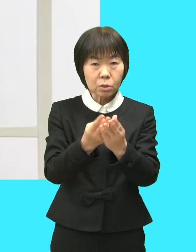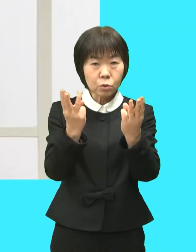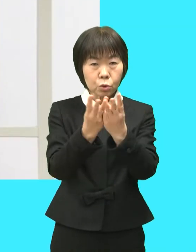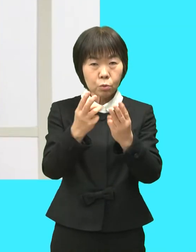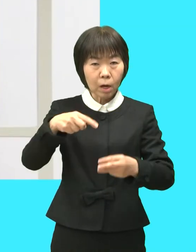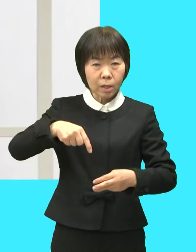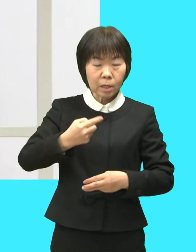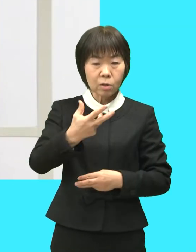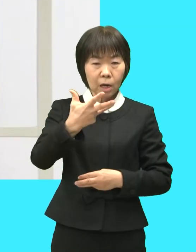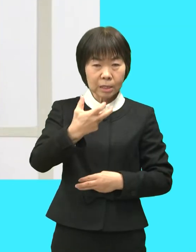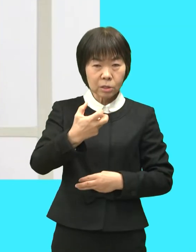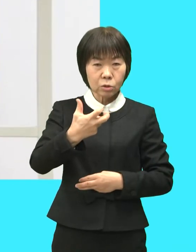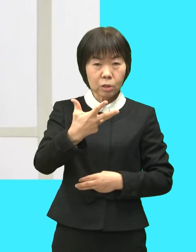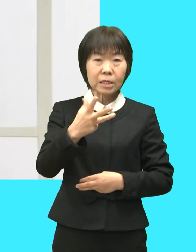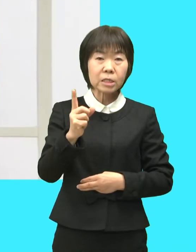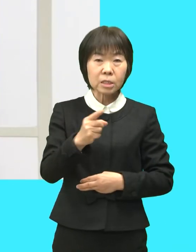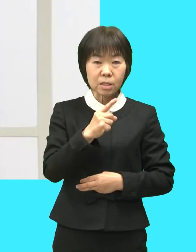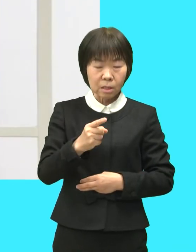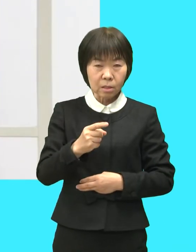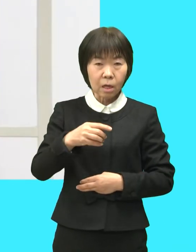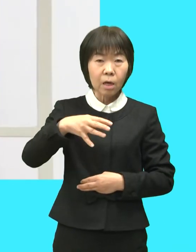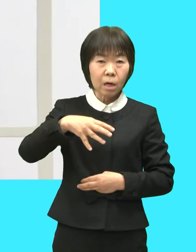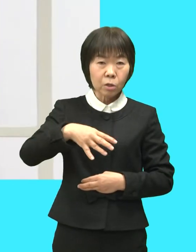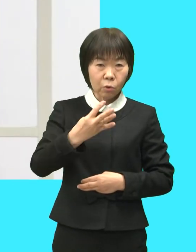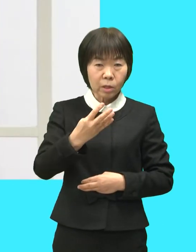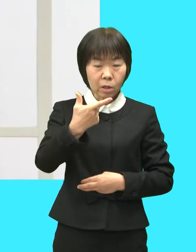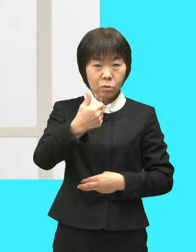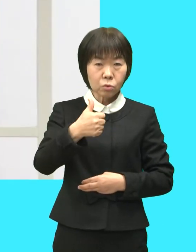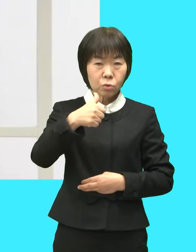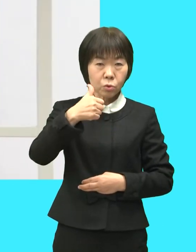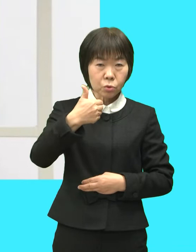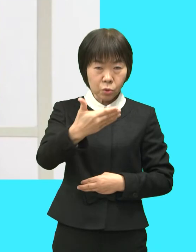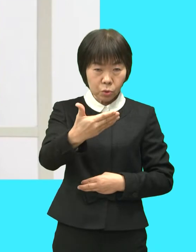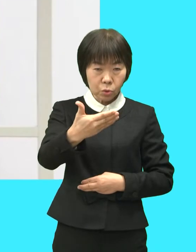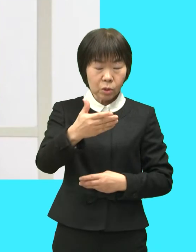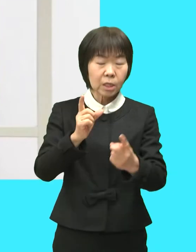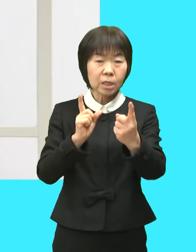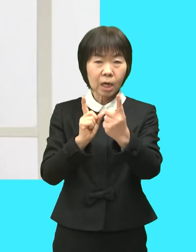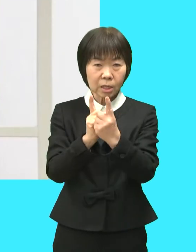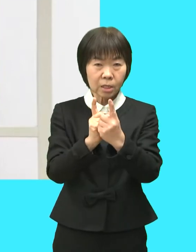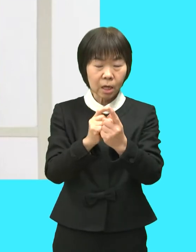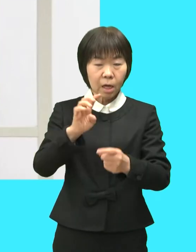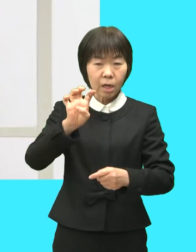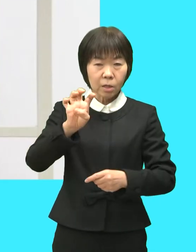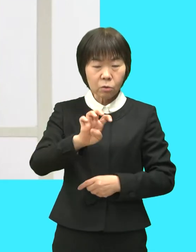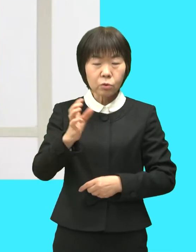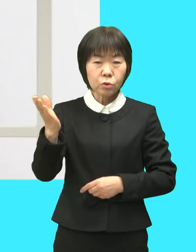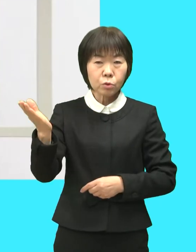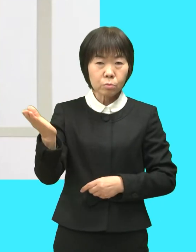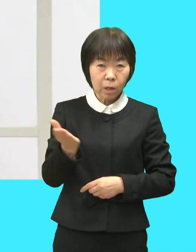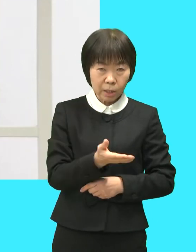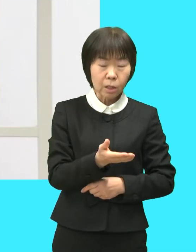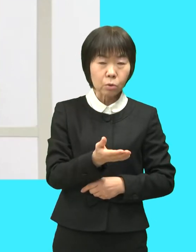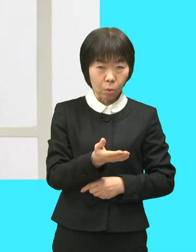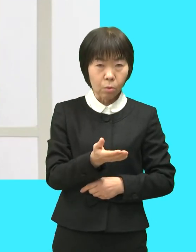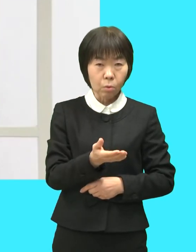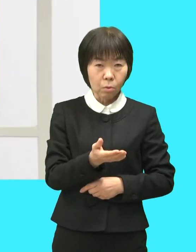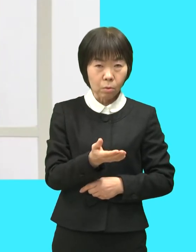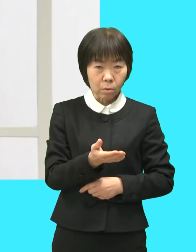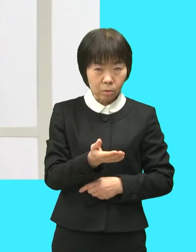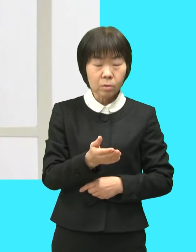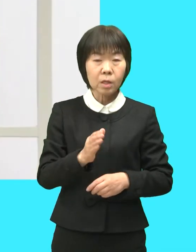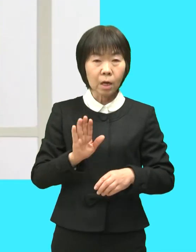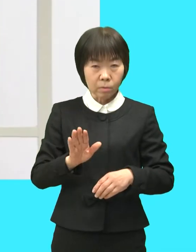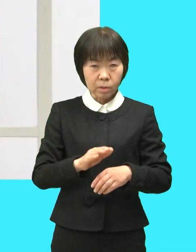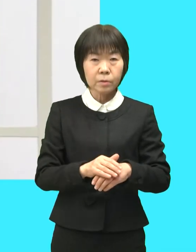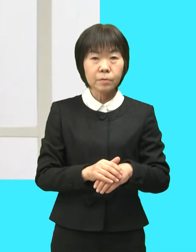188名、これは469床に対して 40% ということでありまして、やはり約4割